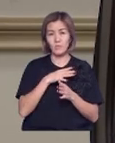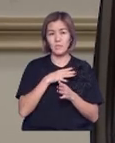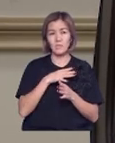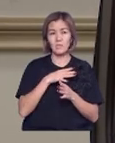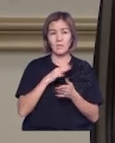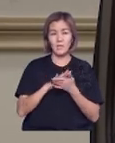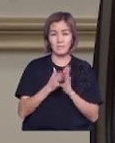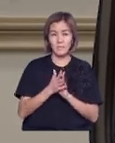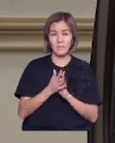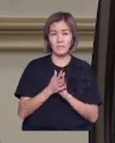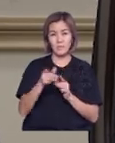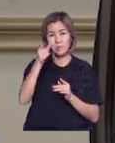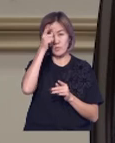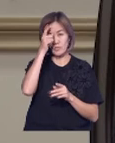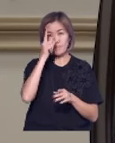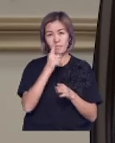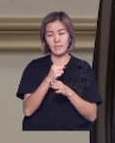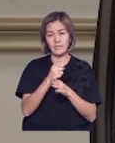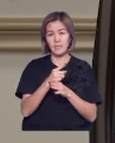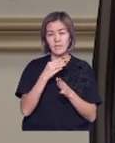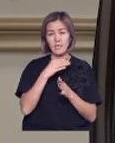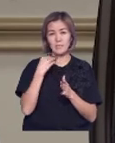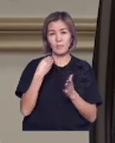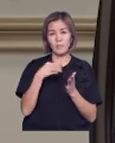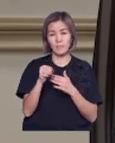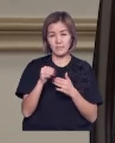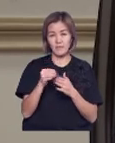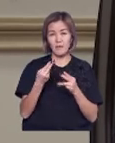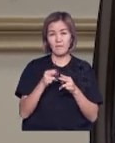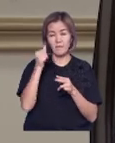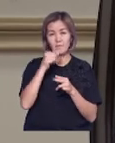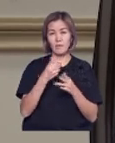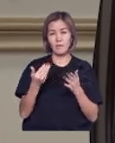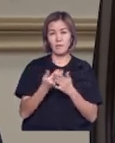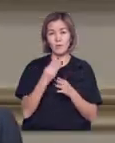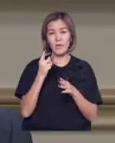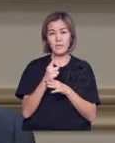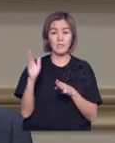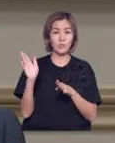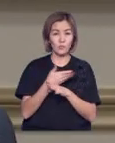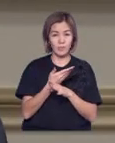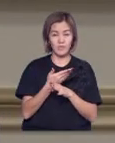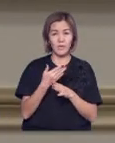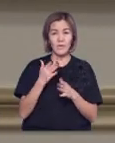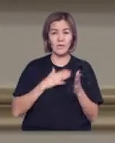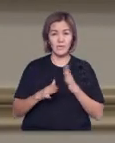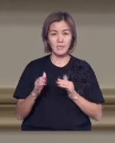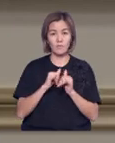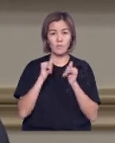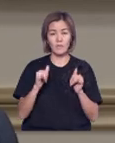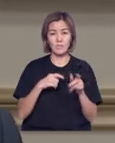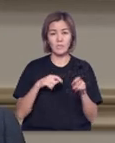определенных обстоятельств Турция перестала закупать мясо в Казахстане. В этом году ограничения были сняты. Мы рады